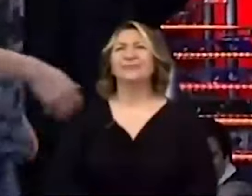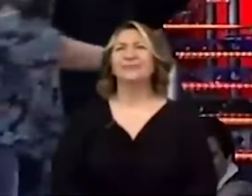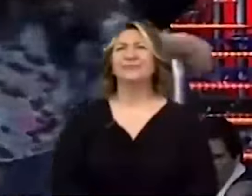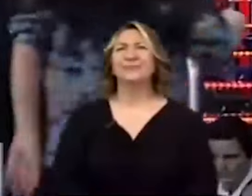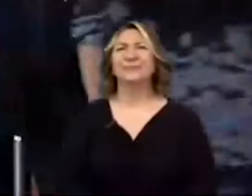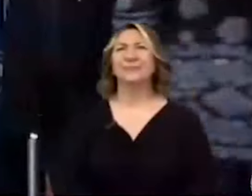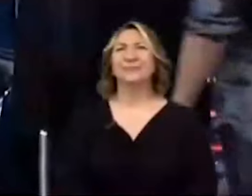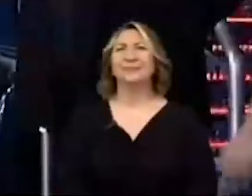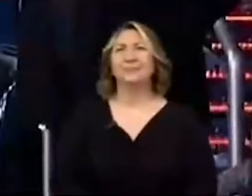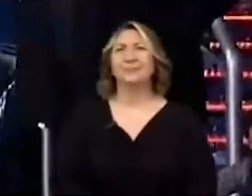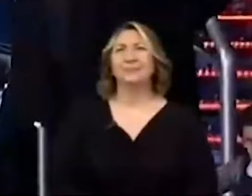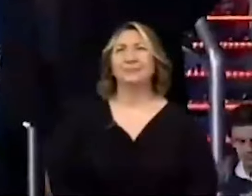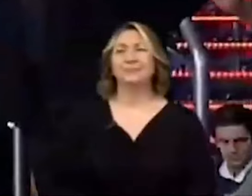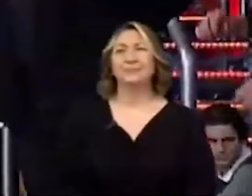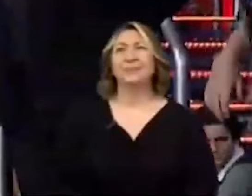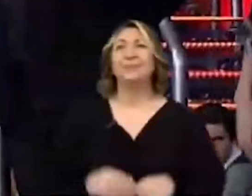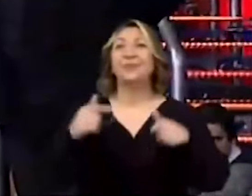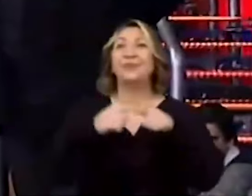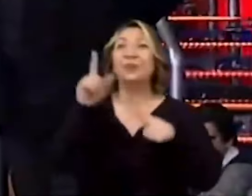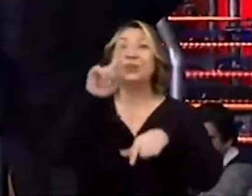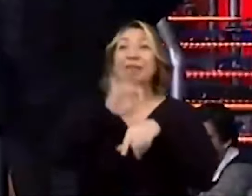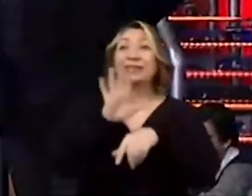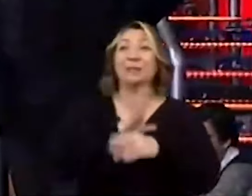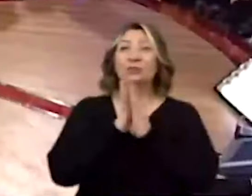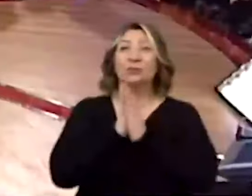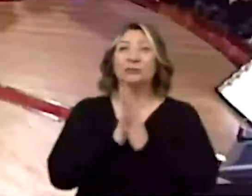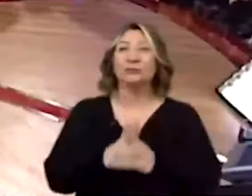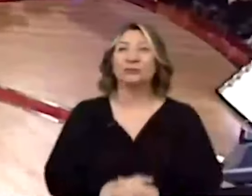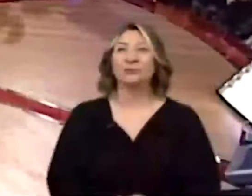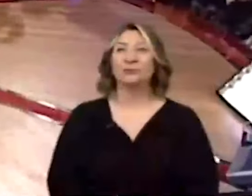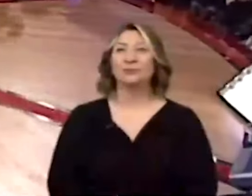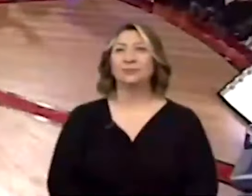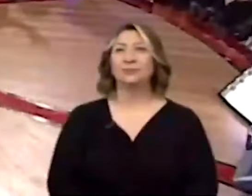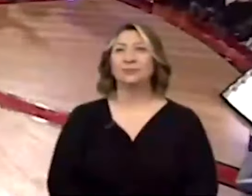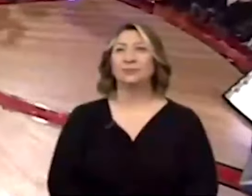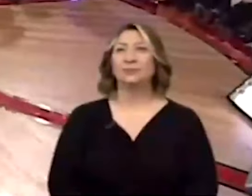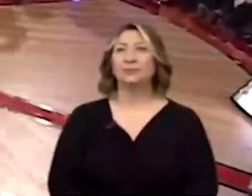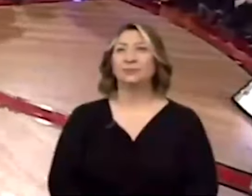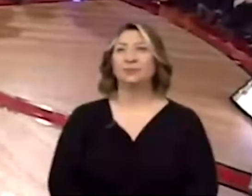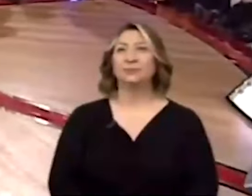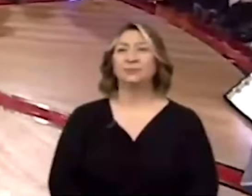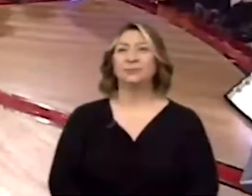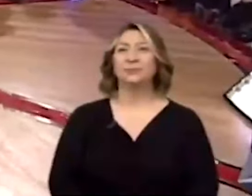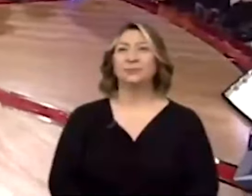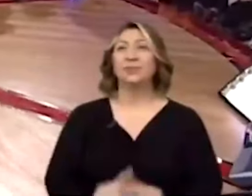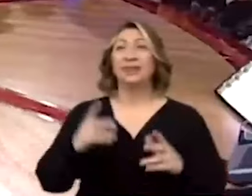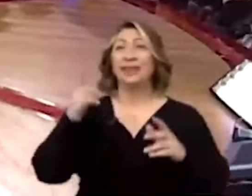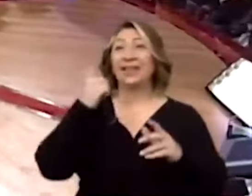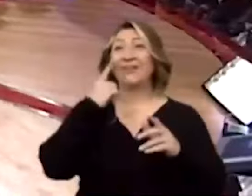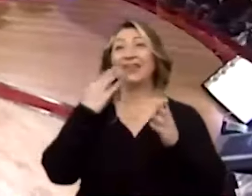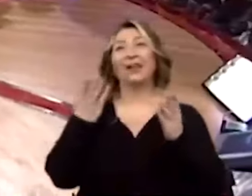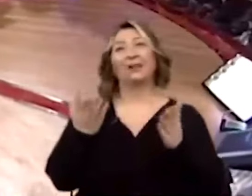Ona bir yapacağız. Ben şuradan şu tarafa geçeyim. Özür dilerim. Fatih'in 10 dakikası var. Evet. Tamam. Bizim yalnız da şurada duralım. Çok kalabalık. Kefiller.